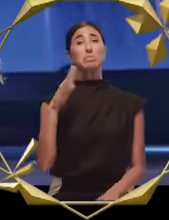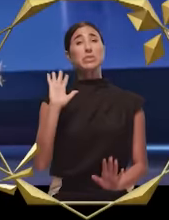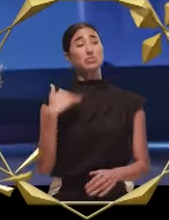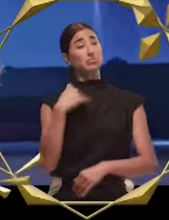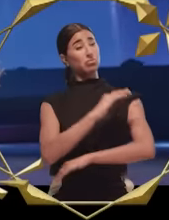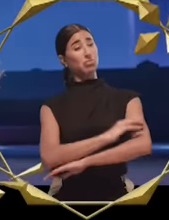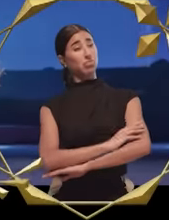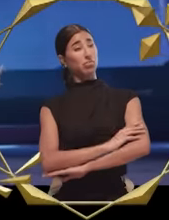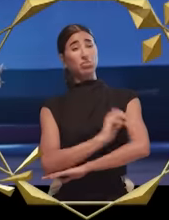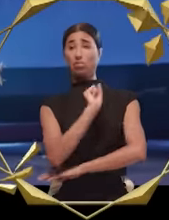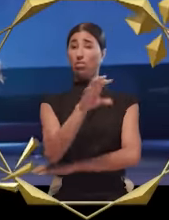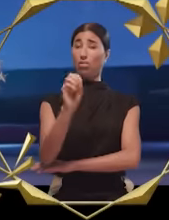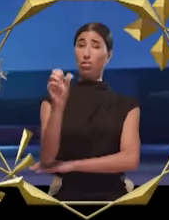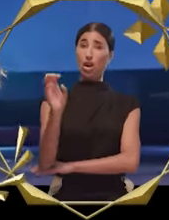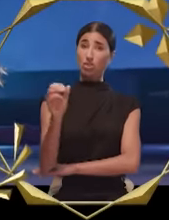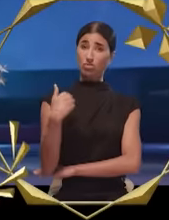صندوق توزيع